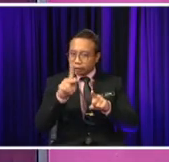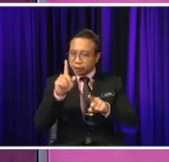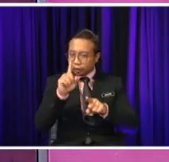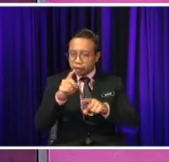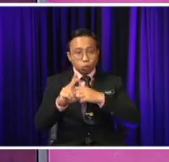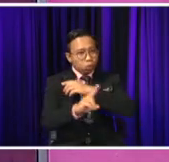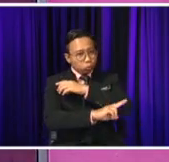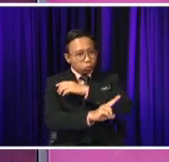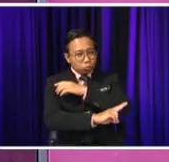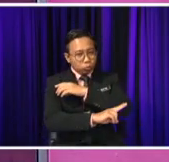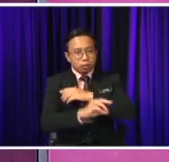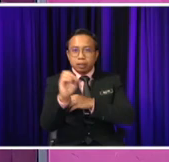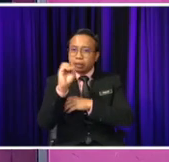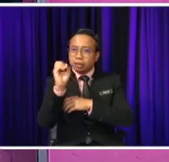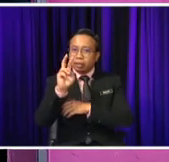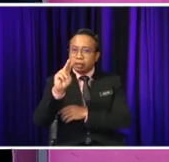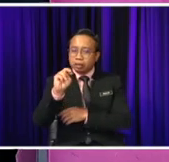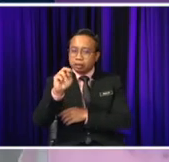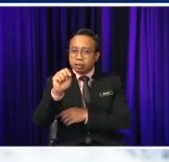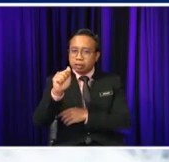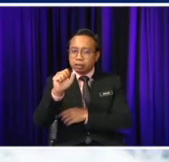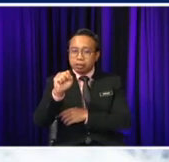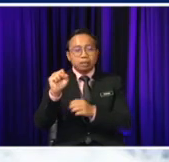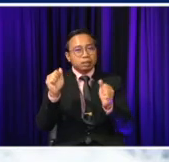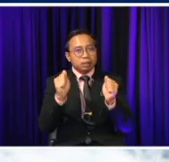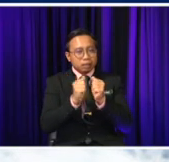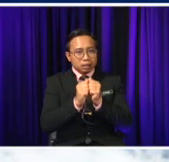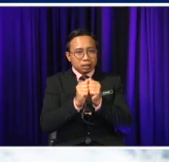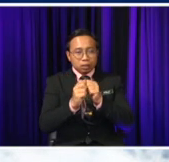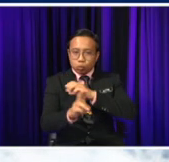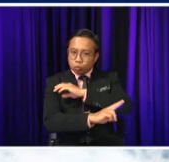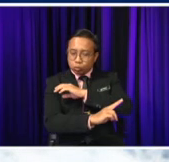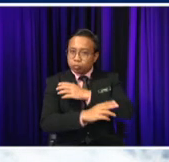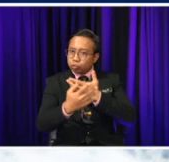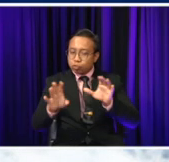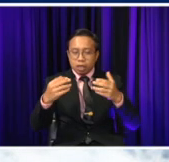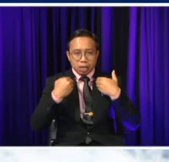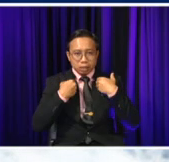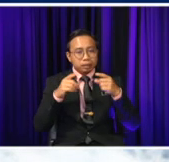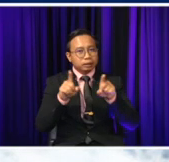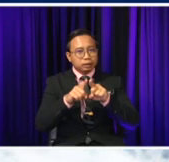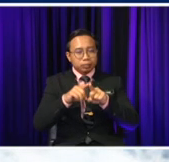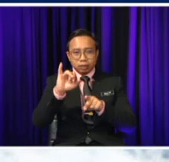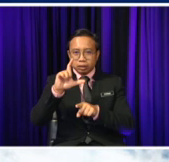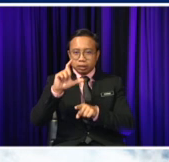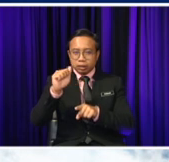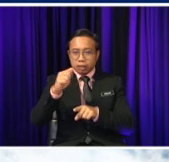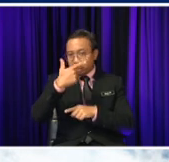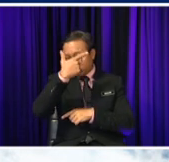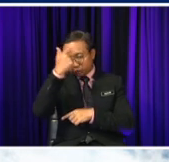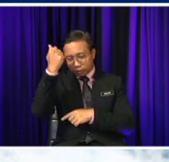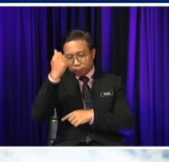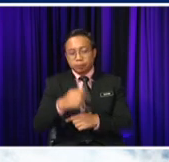hukum yang tidak jelas dengan suatu hukum yang sedia ada di sebabkan persamaan Aila Aila ini adalah